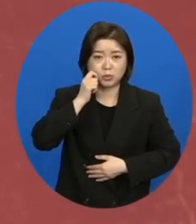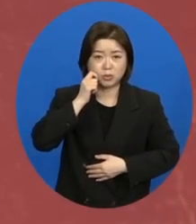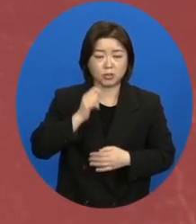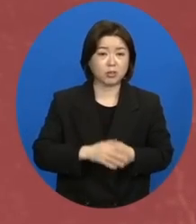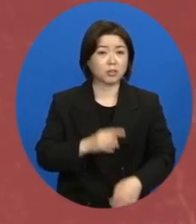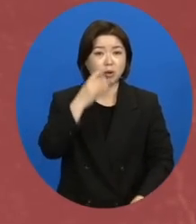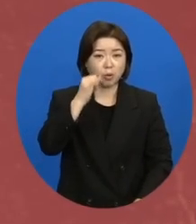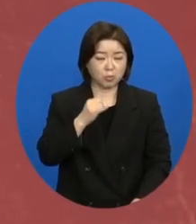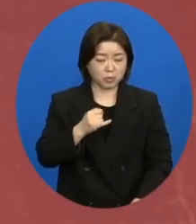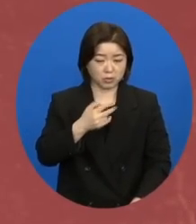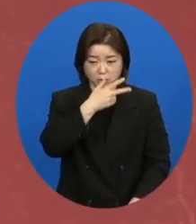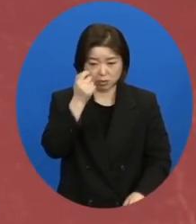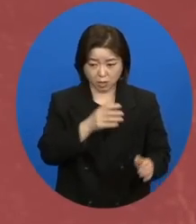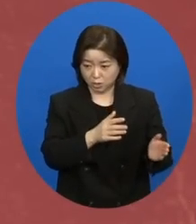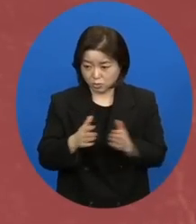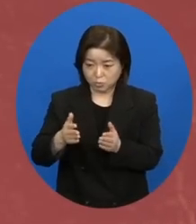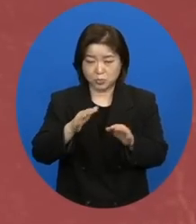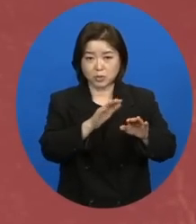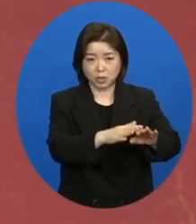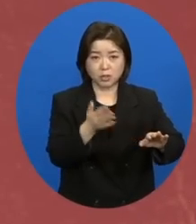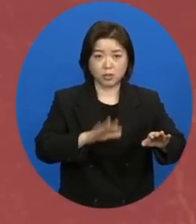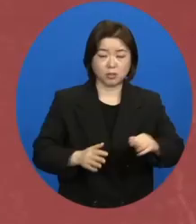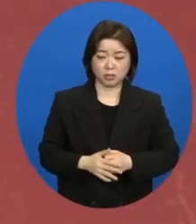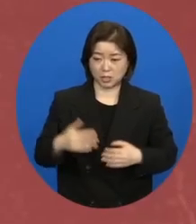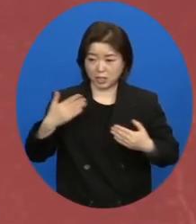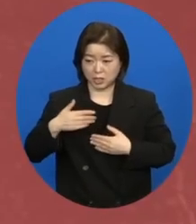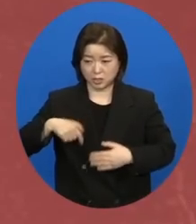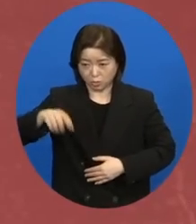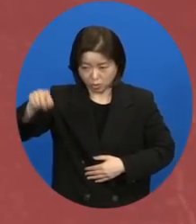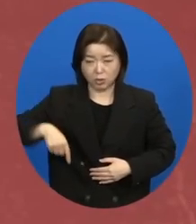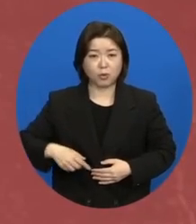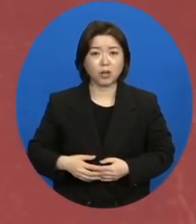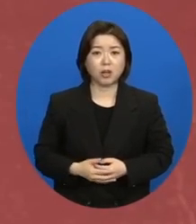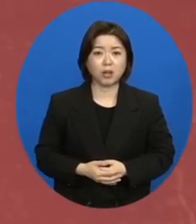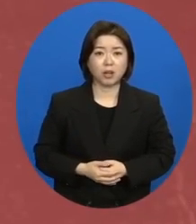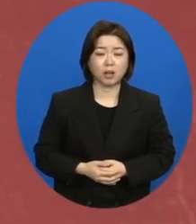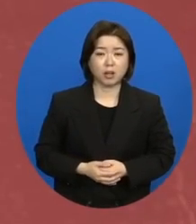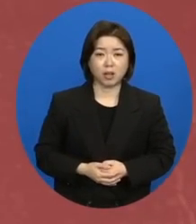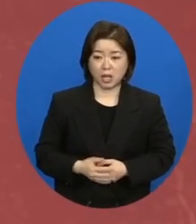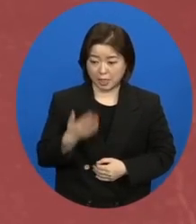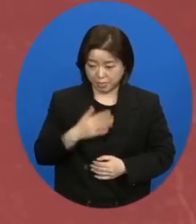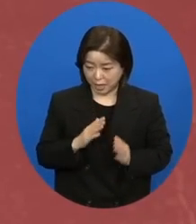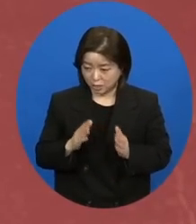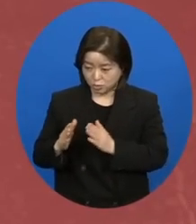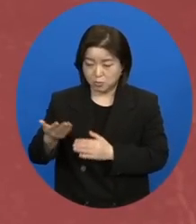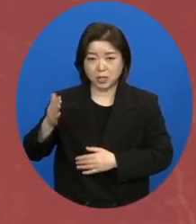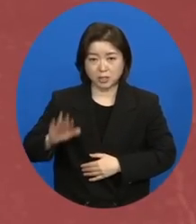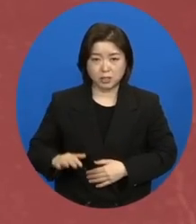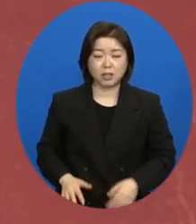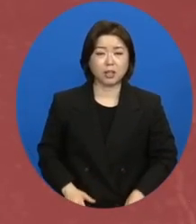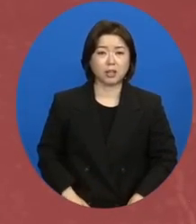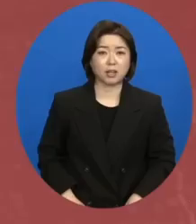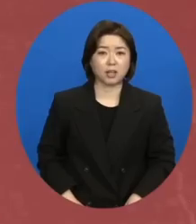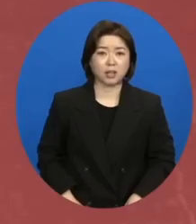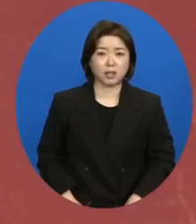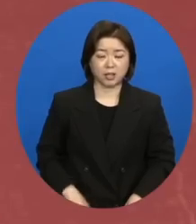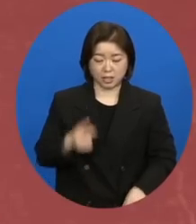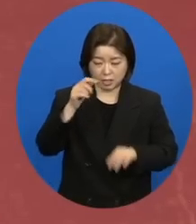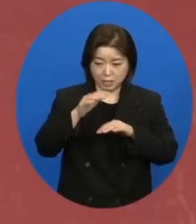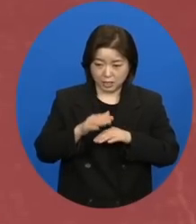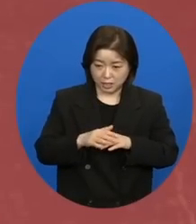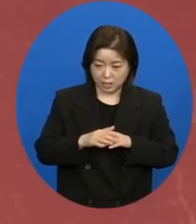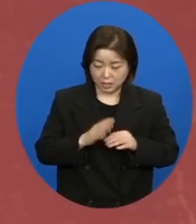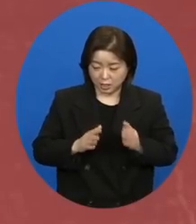어머니가 잘 준비해놨어도 씻고 오라는 거야. 식사는 다 준비해놨는데